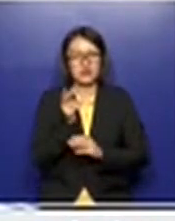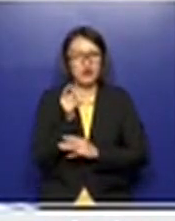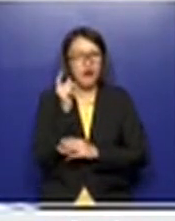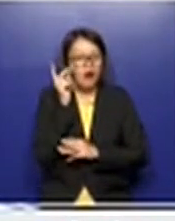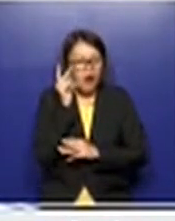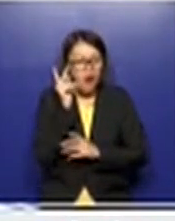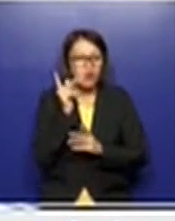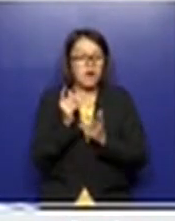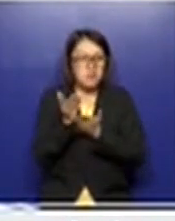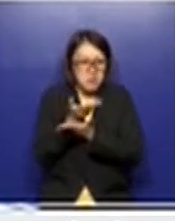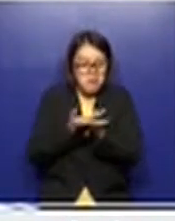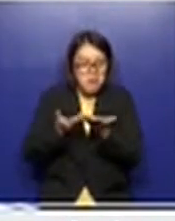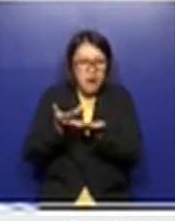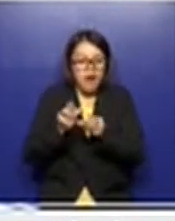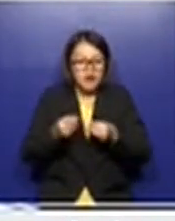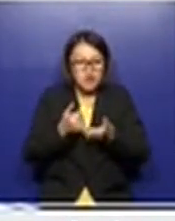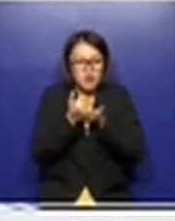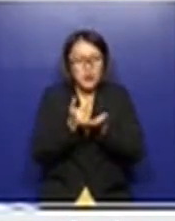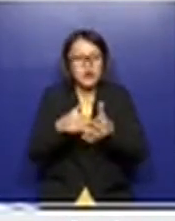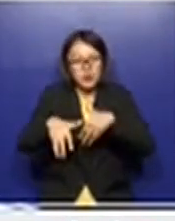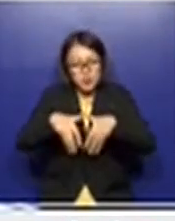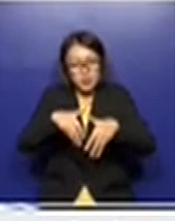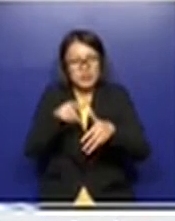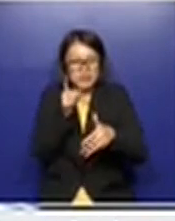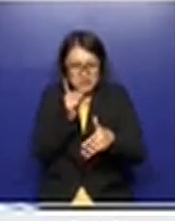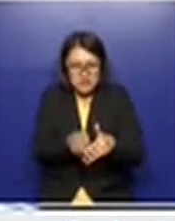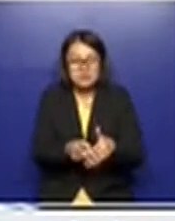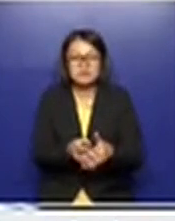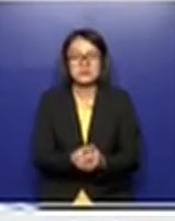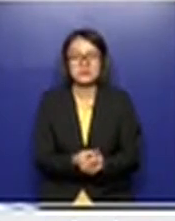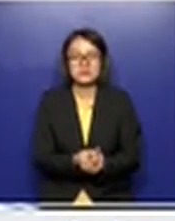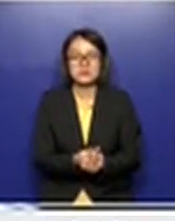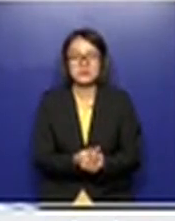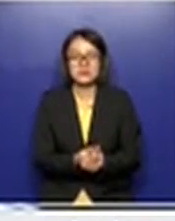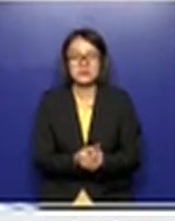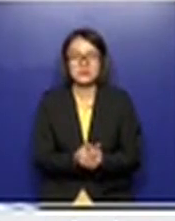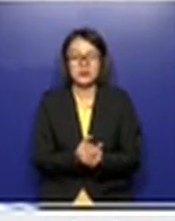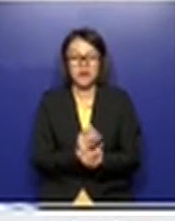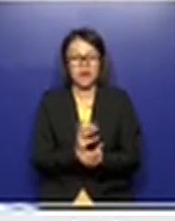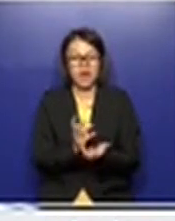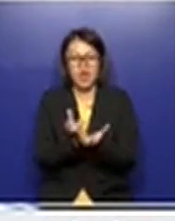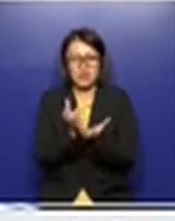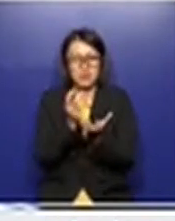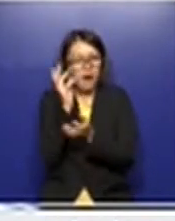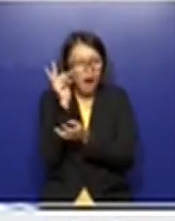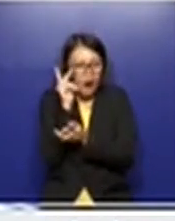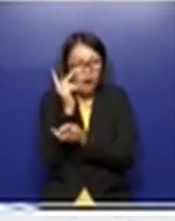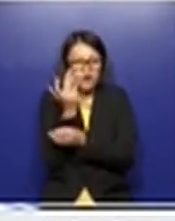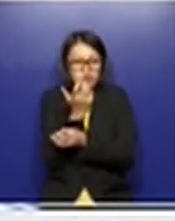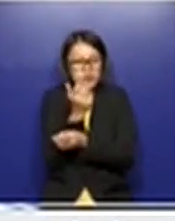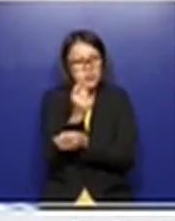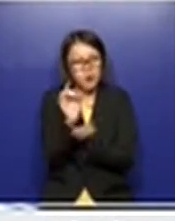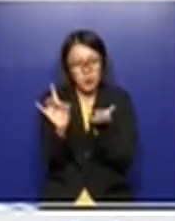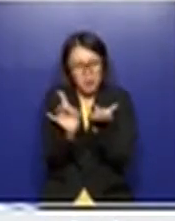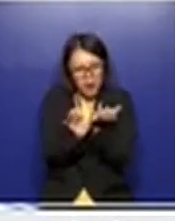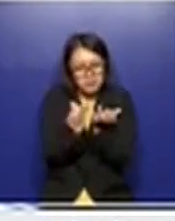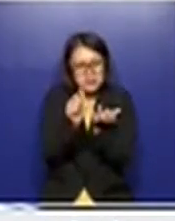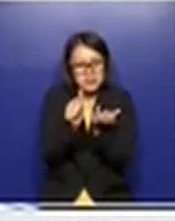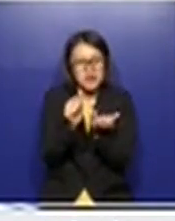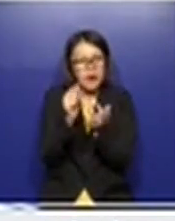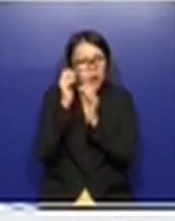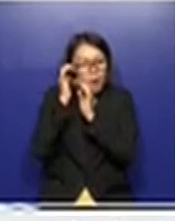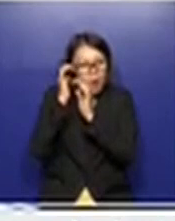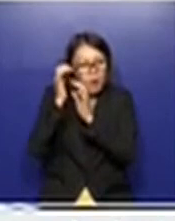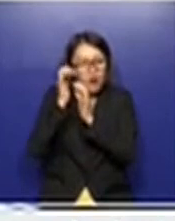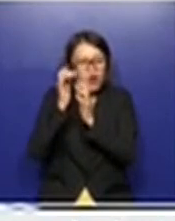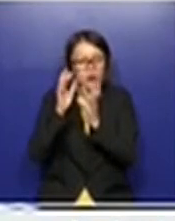ลี่ยนของประชาชนอย่างแท้จริงและสุดท้ายอยากเห็นท่านเป็นสื่อที่มีคุณภาพมีความแตกต่างเป็นความหวังของ